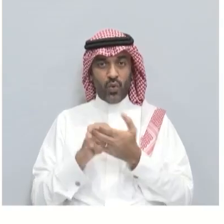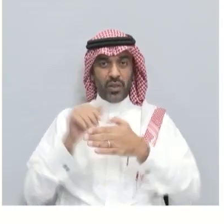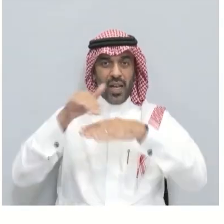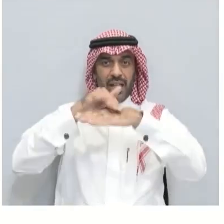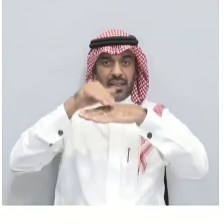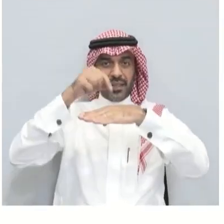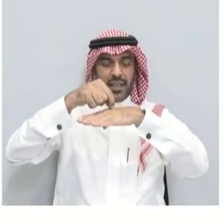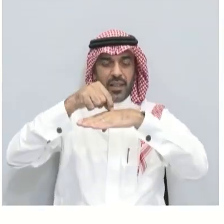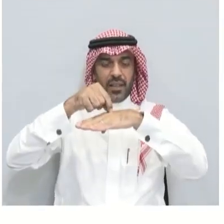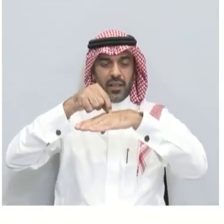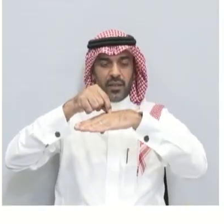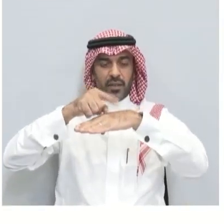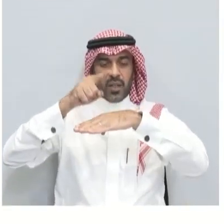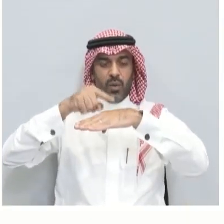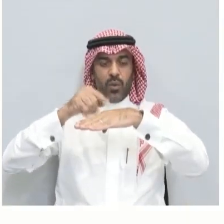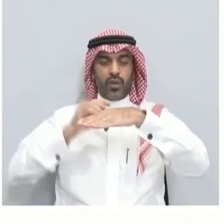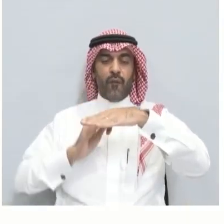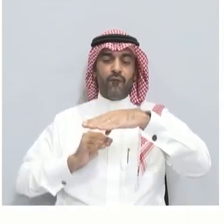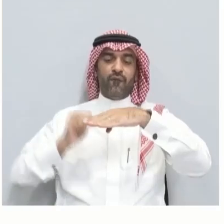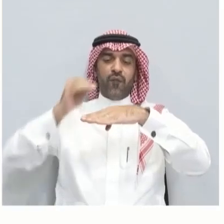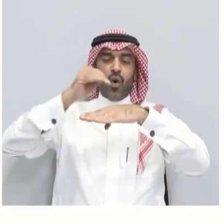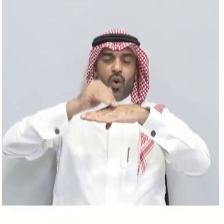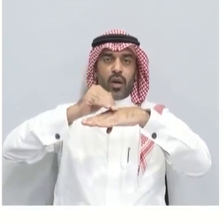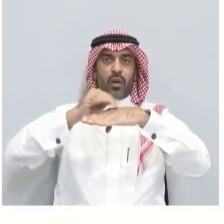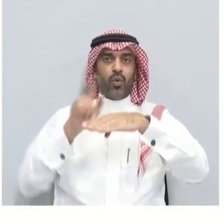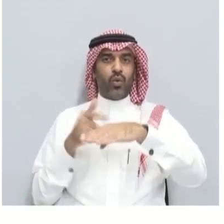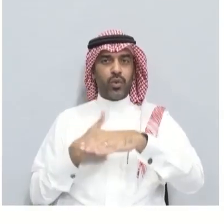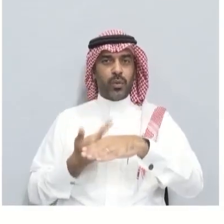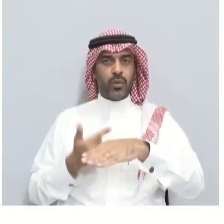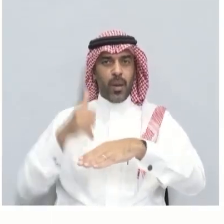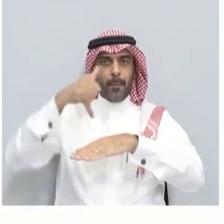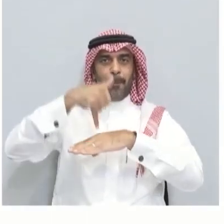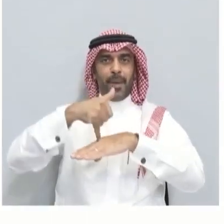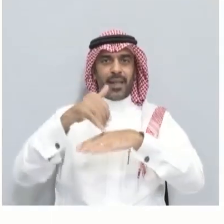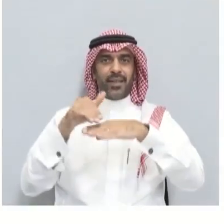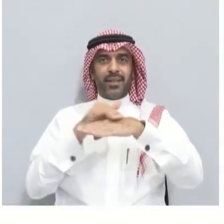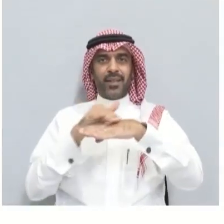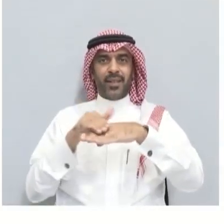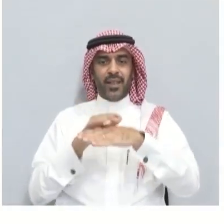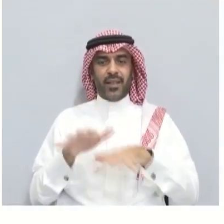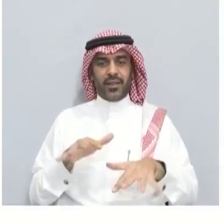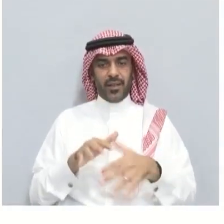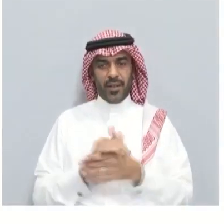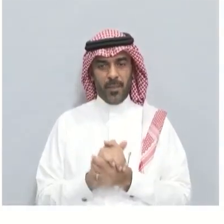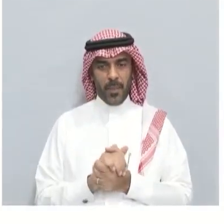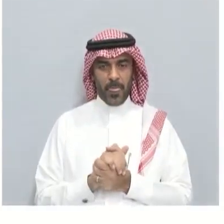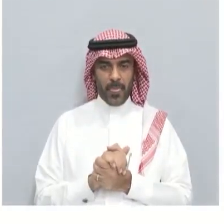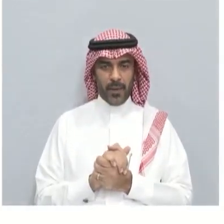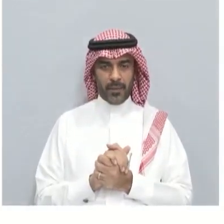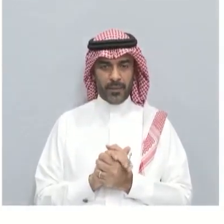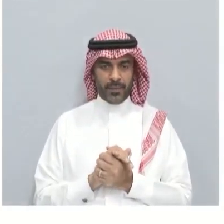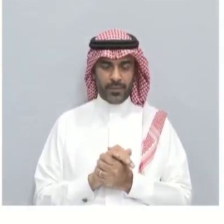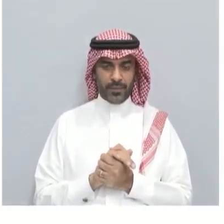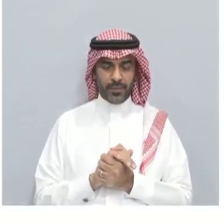للزلزال اين الاجابه هي رقم ب هي المركز السطحي لماذا لهذا الزلزال نفكر قليلا